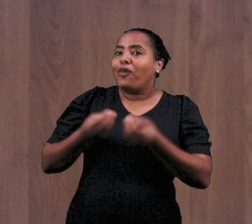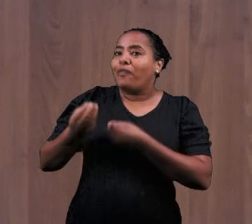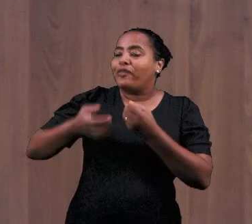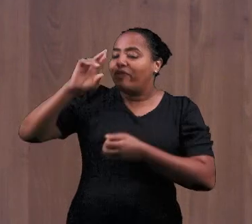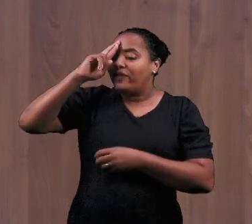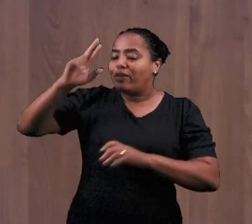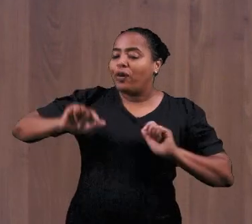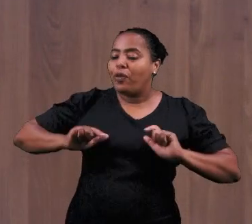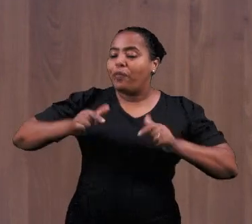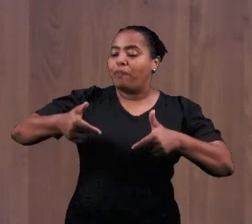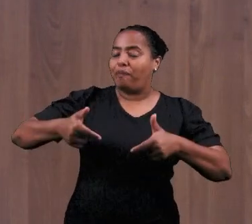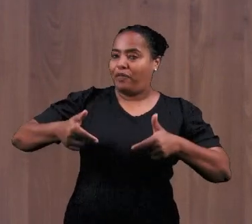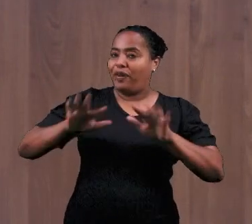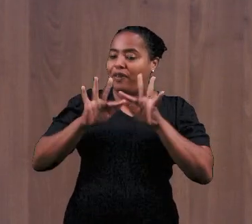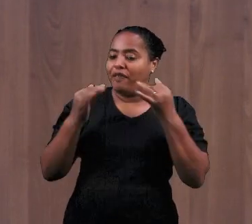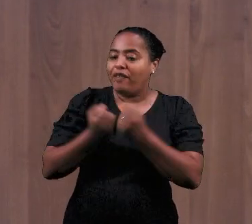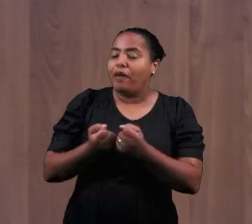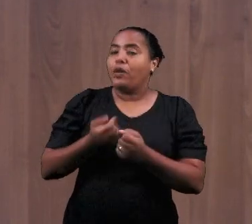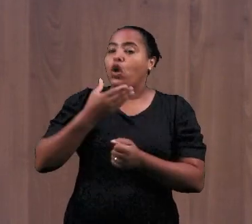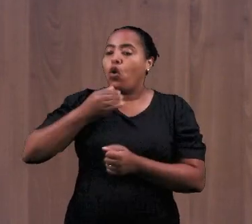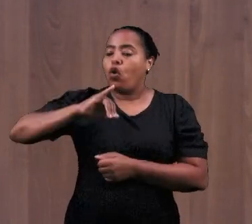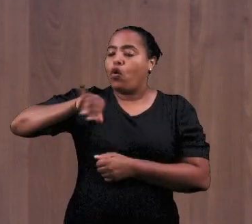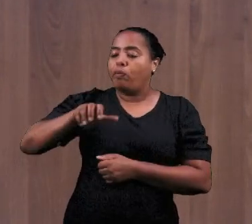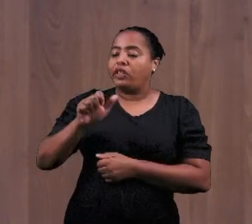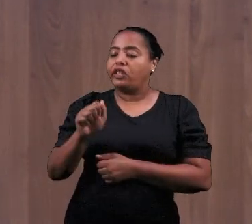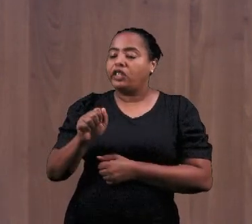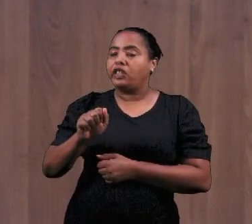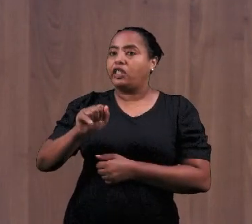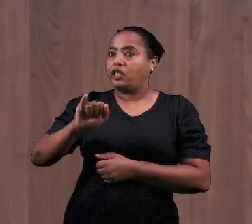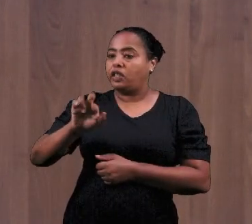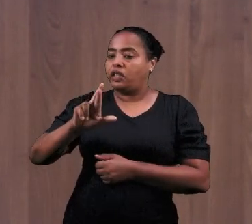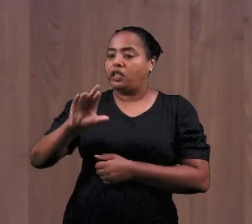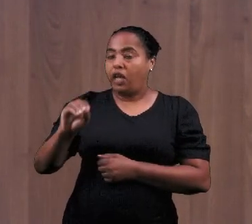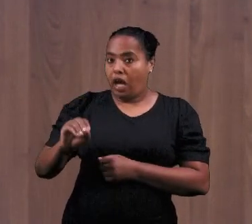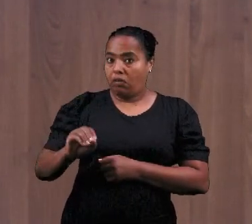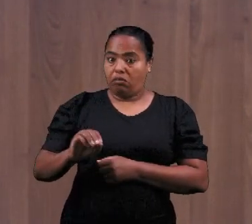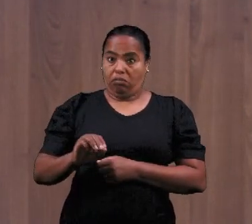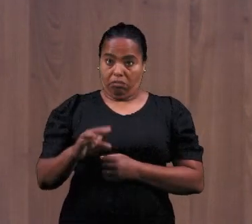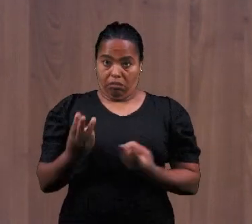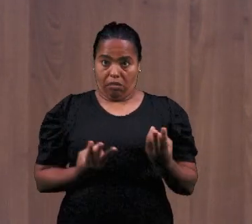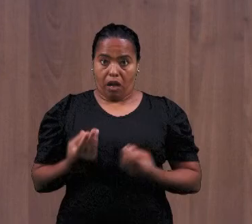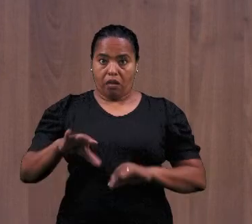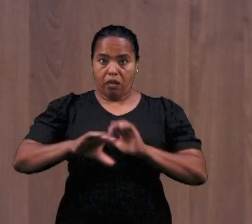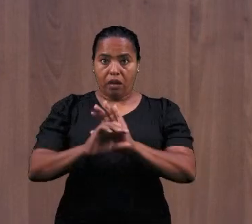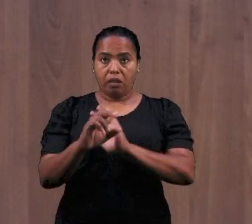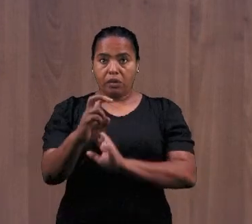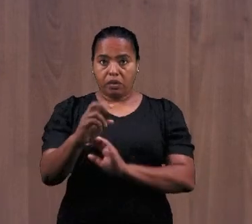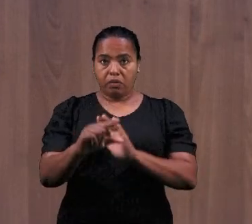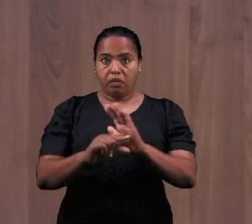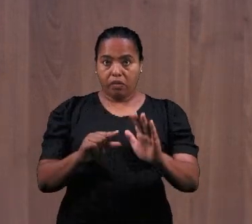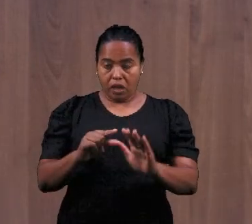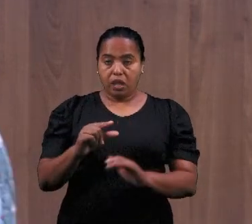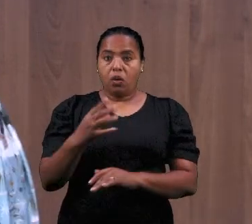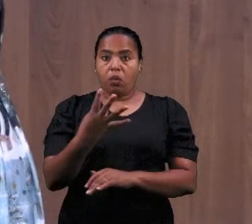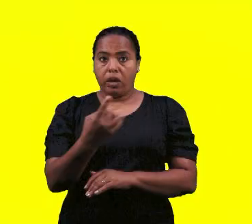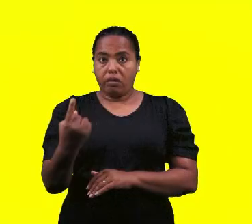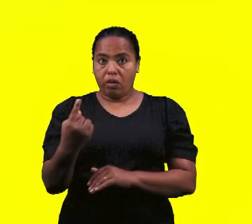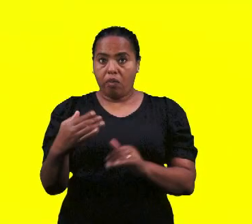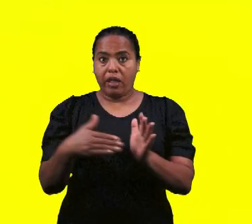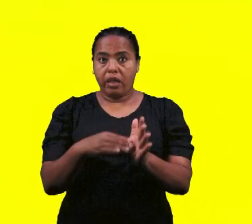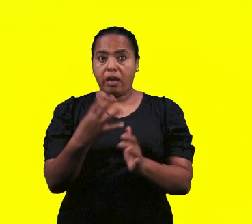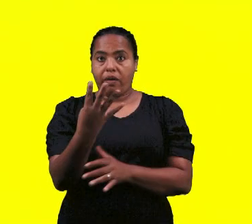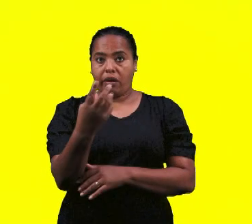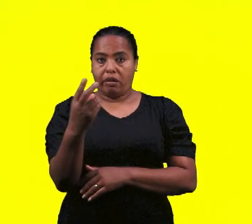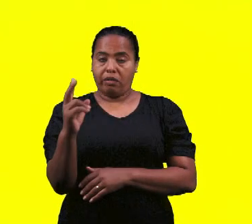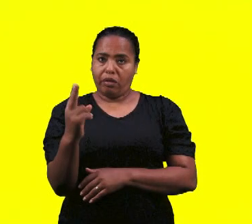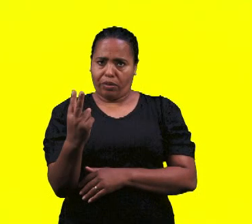la famille de Jairus. Pour cela, nous allons lire le texte qui se trouve en Marc, chapitre 5, versets 41 et 42.